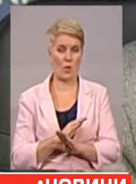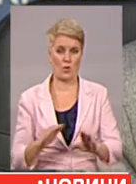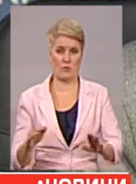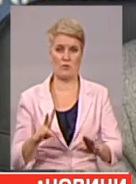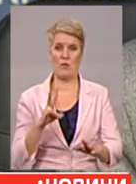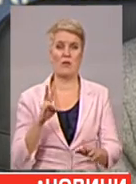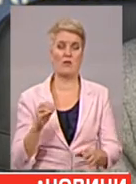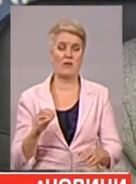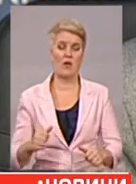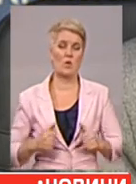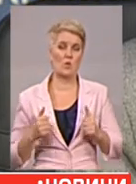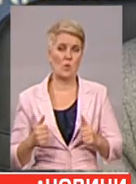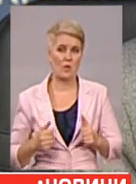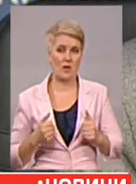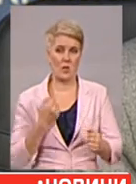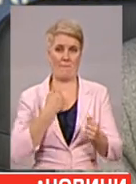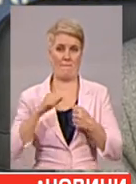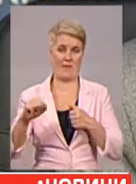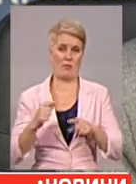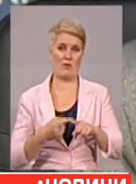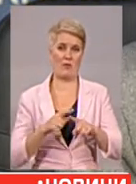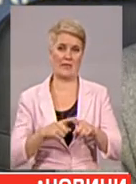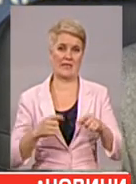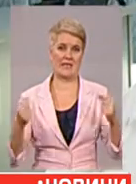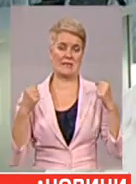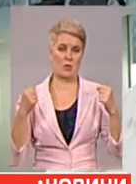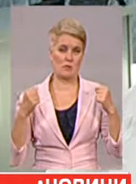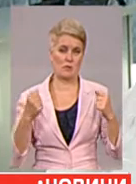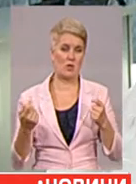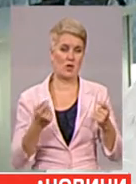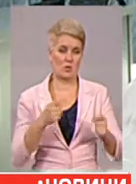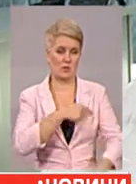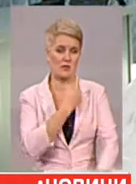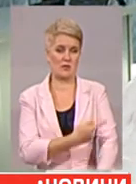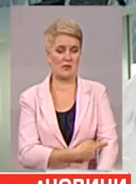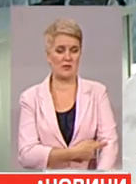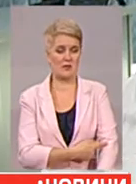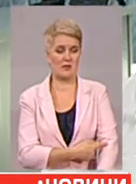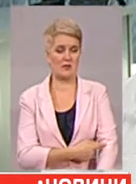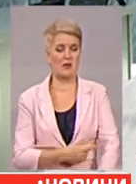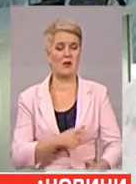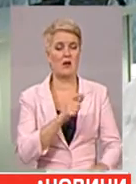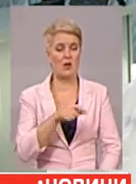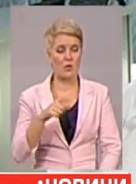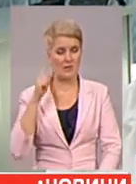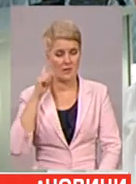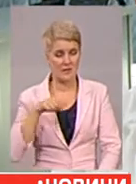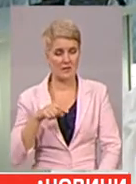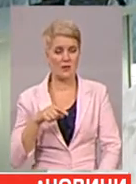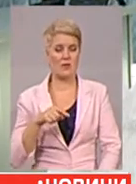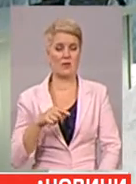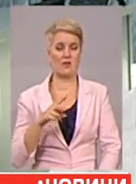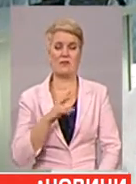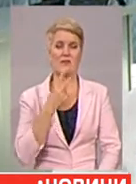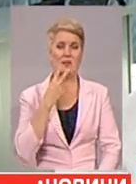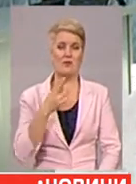вони не доклали до перемог цих спортсменів жодних зусиль. Ну, люди знають, є таланський бокс, але не бачать це ні по